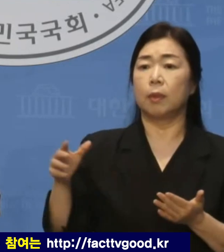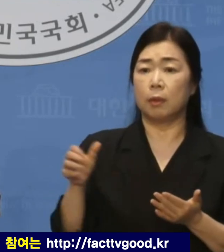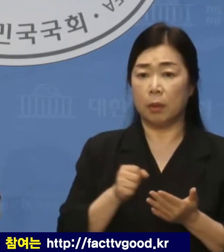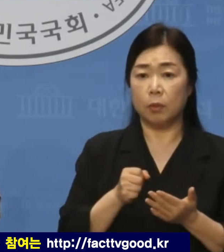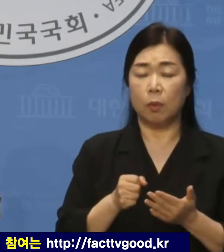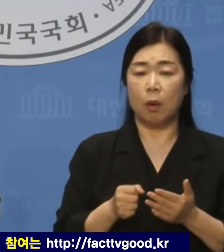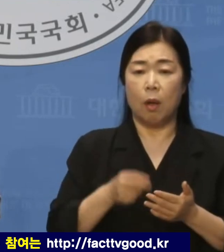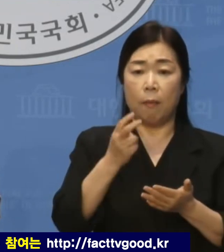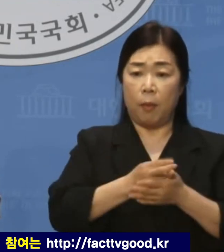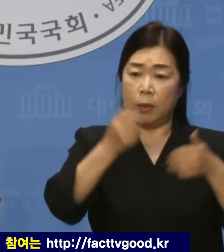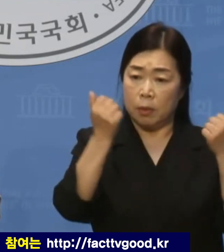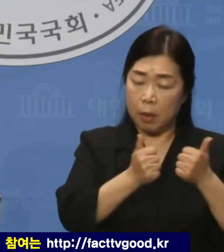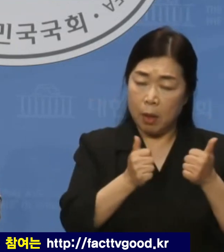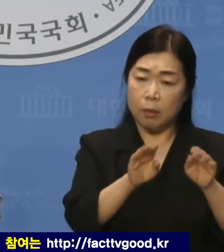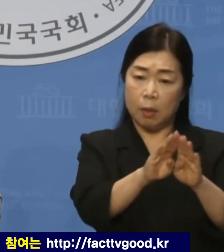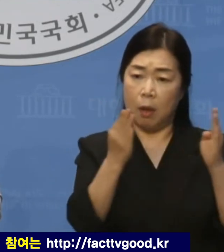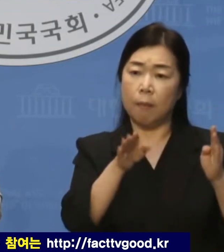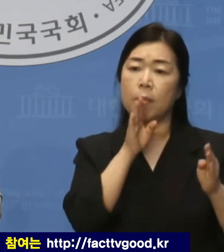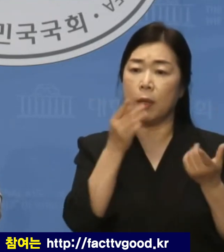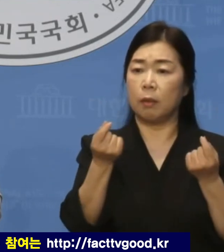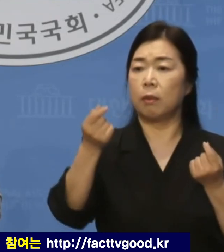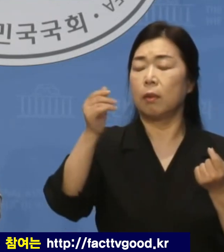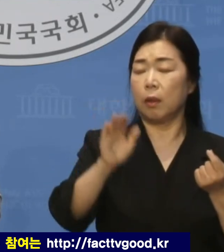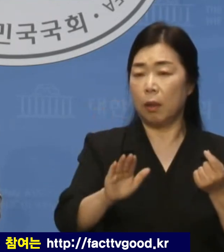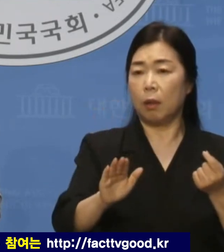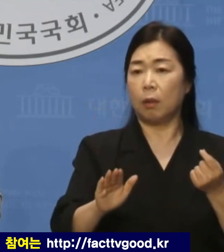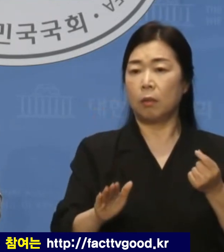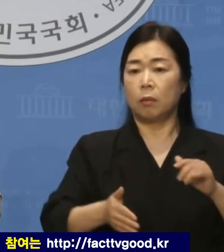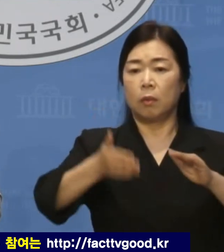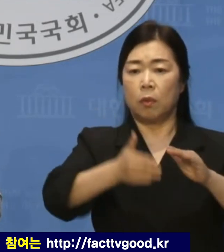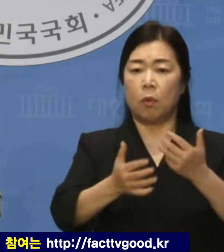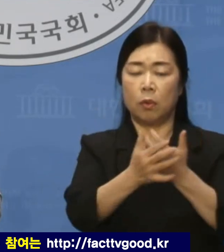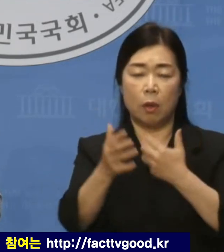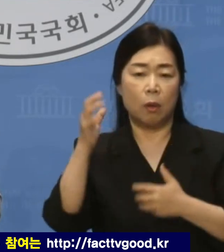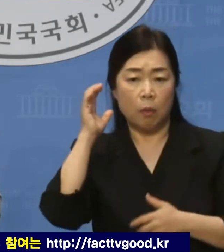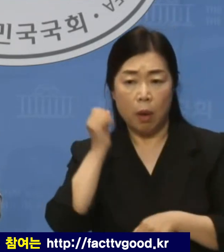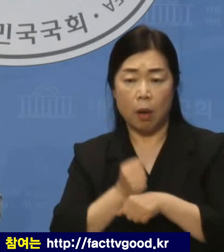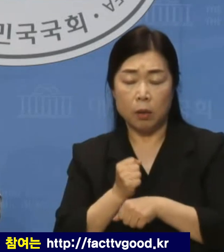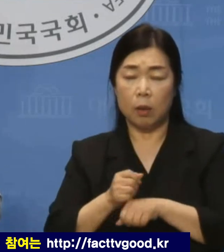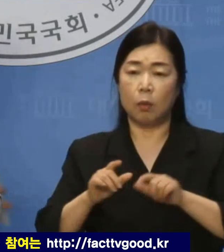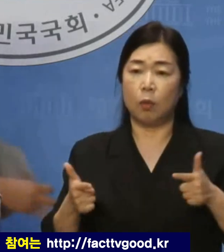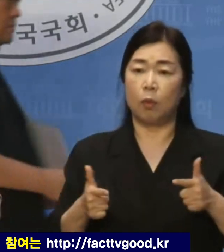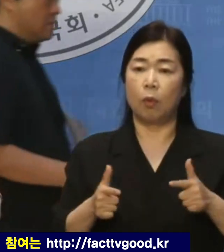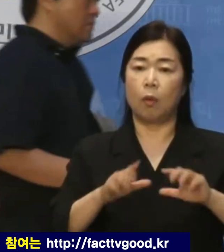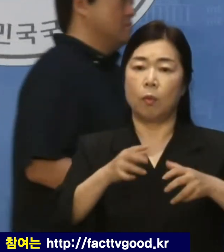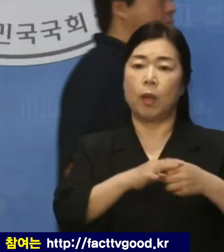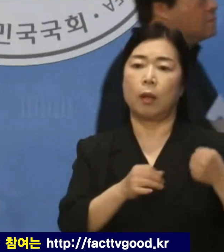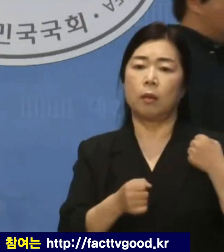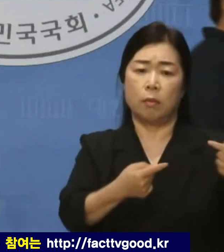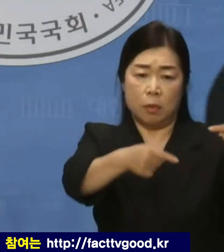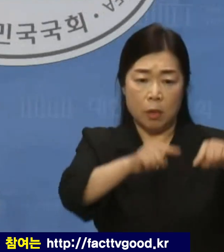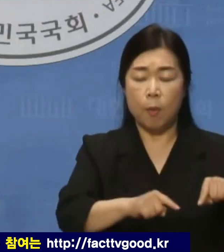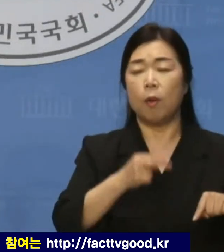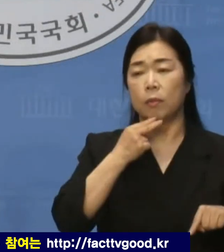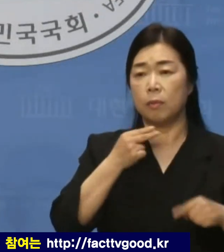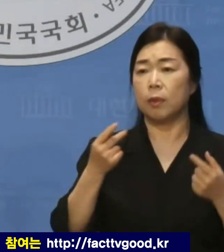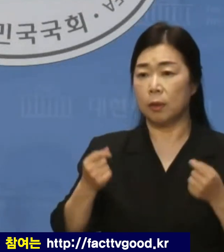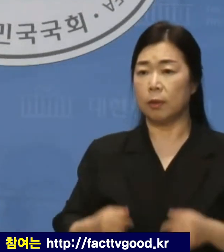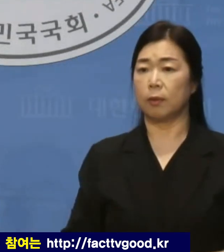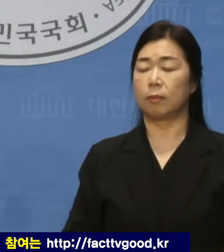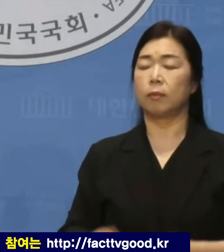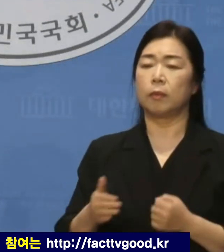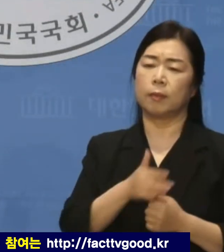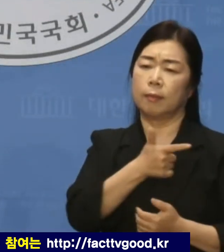담아서 법안 수익 심사가 이루어져야 되는데 공청회에도 국힘위에서는 참여를 하지 않았습니다.